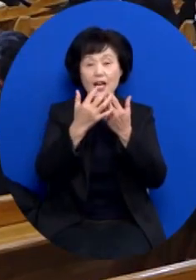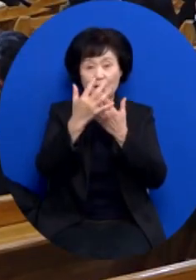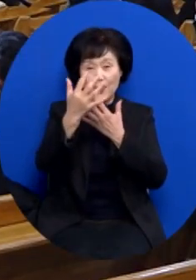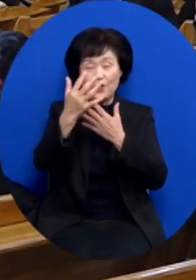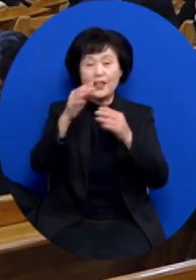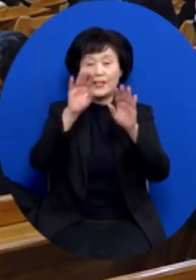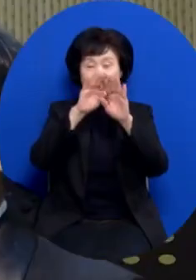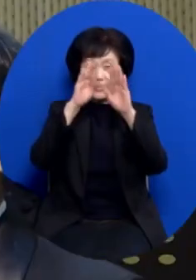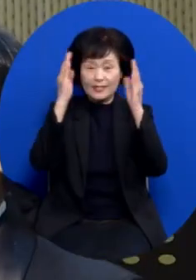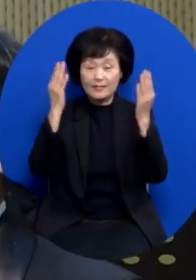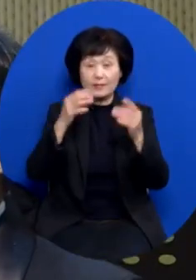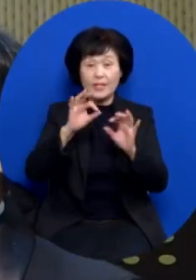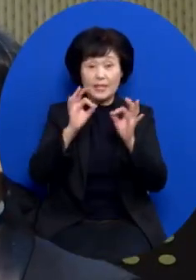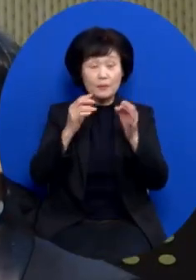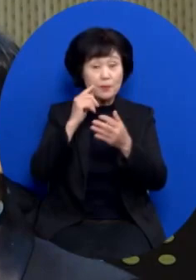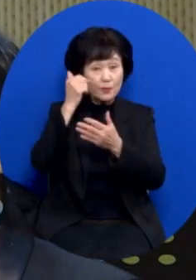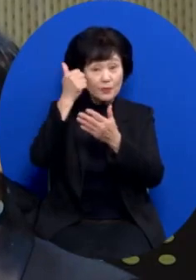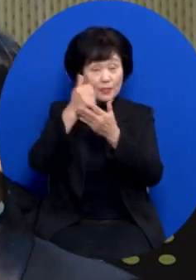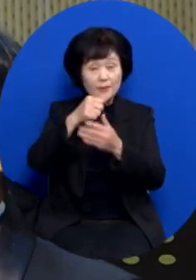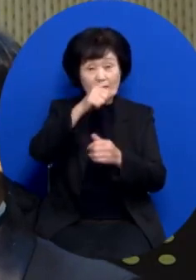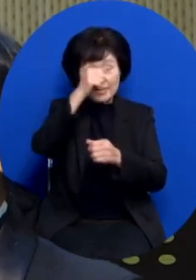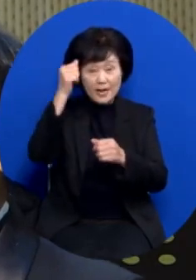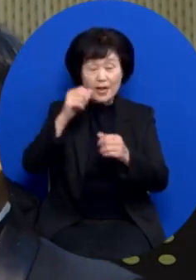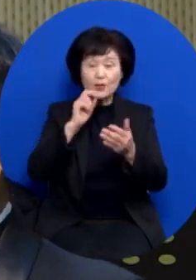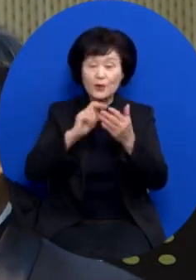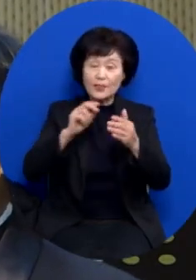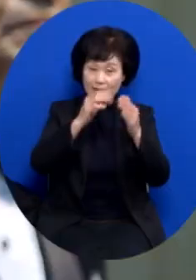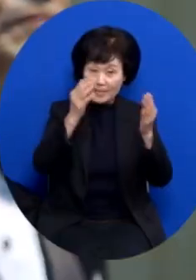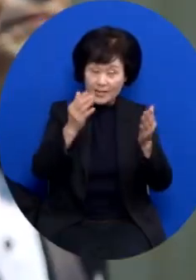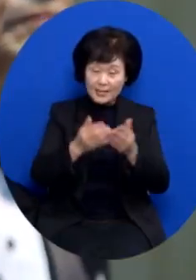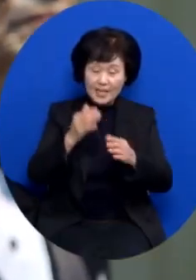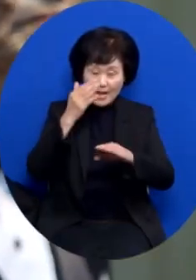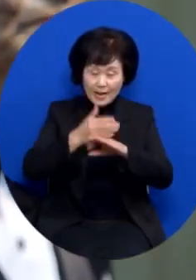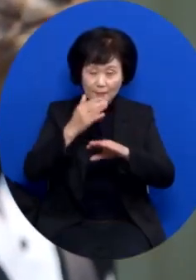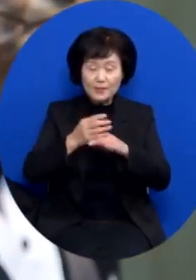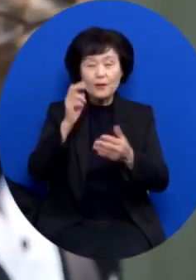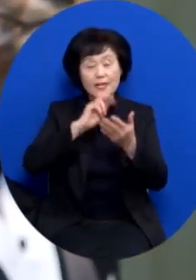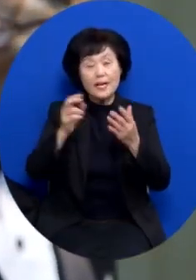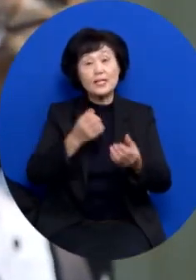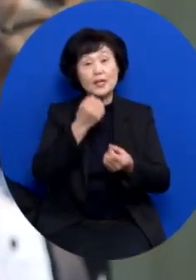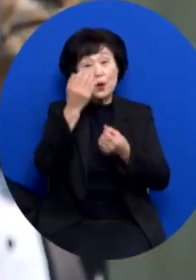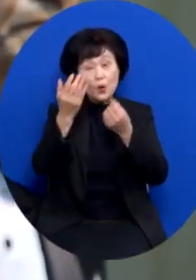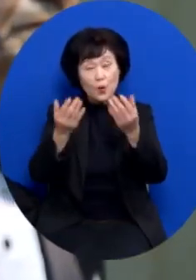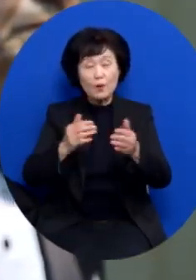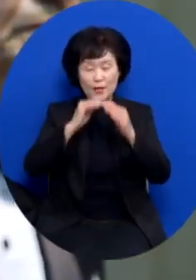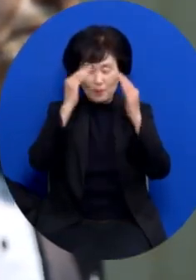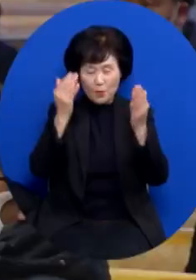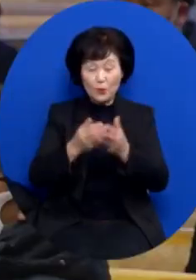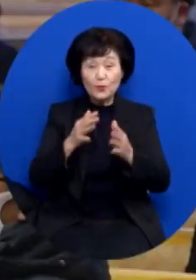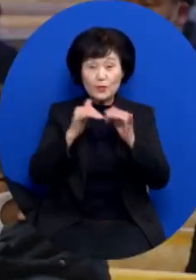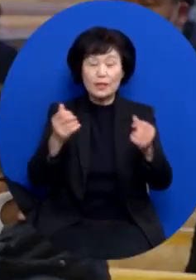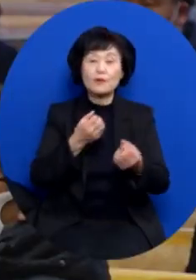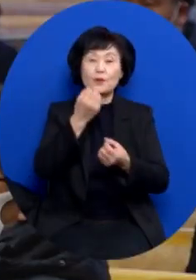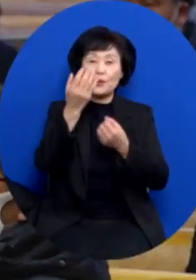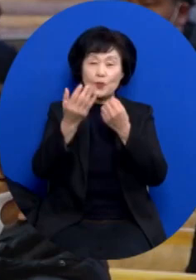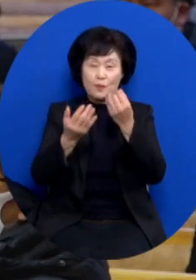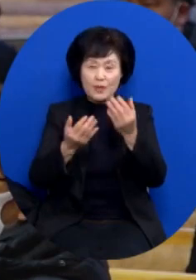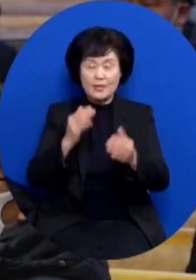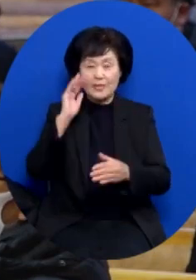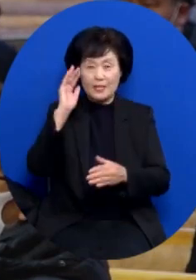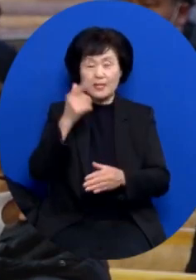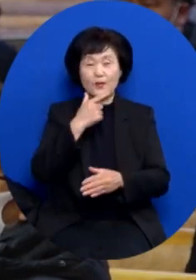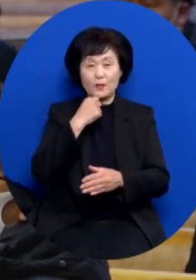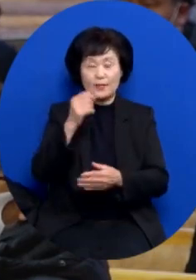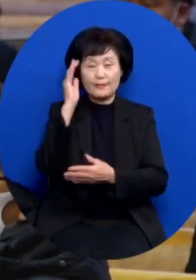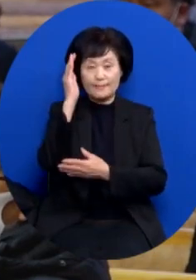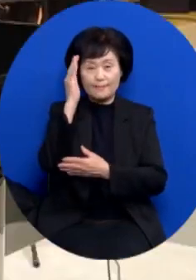북부교회 김동문 목사는 장로 찬양단의 감사와 찬양의 고백이 모두의 고백이 되길 소망한다고 강조했습니다. 이어